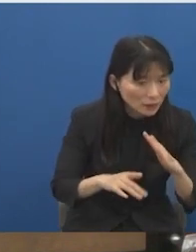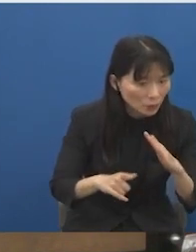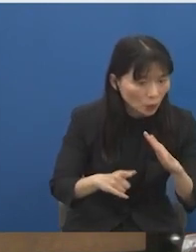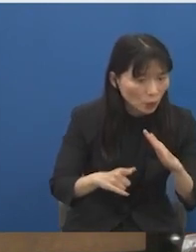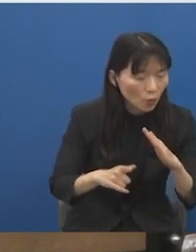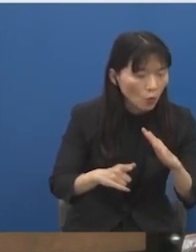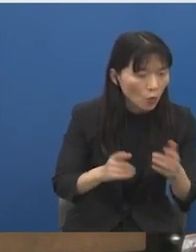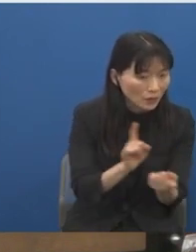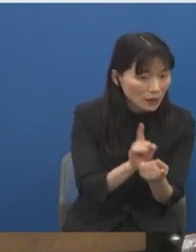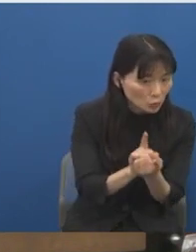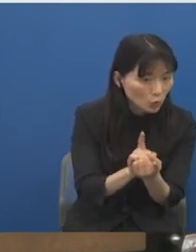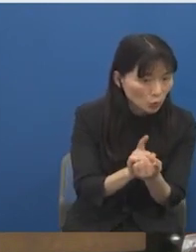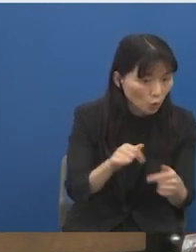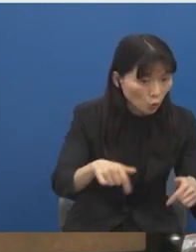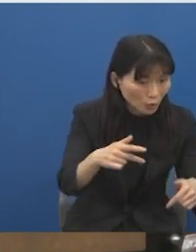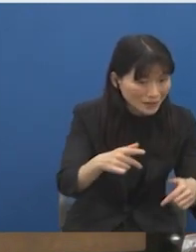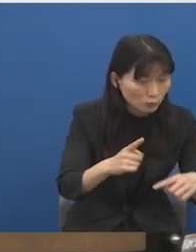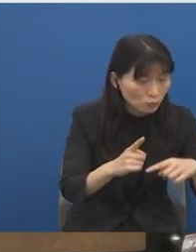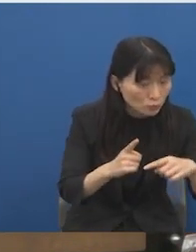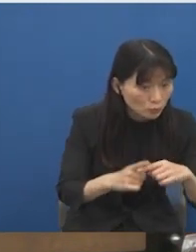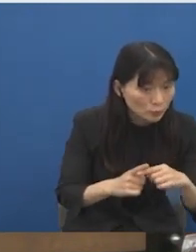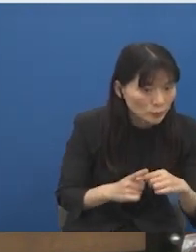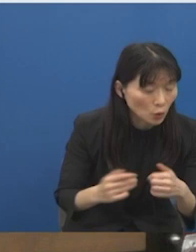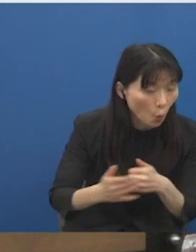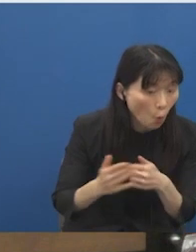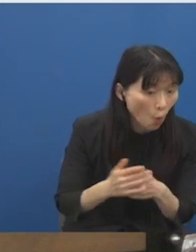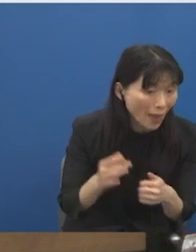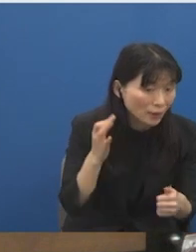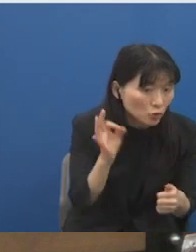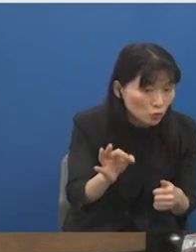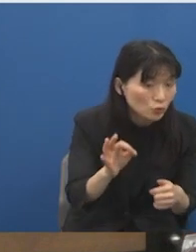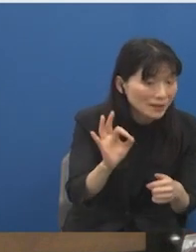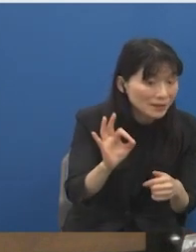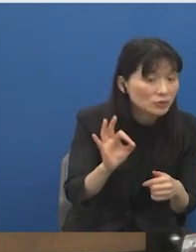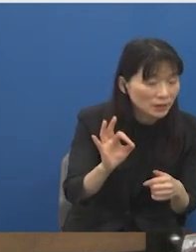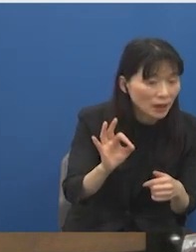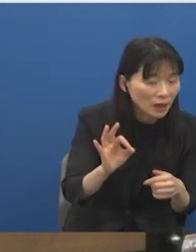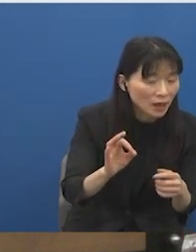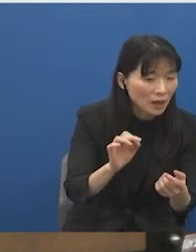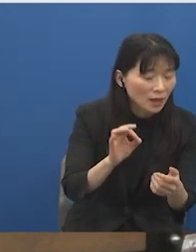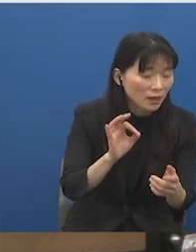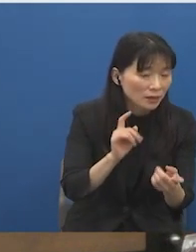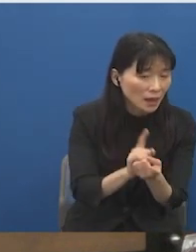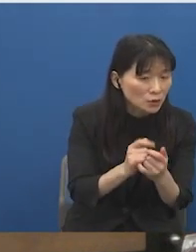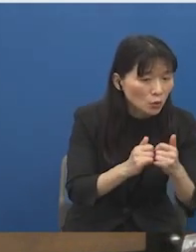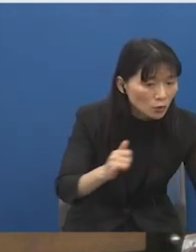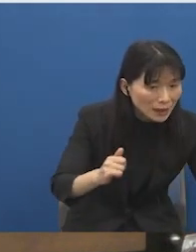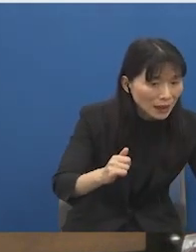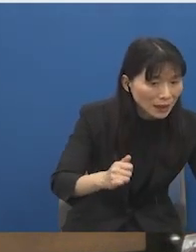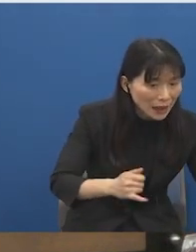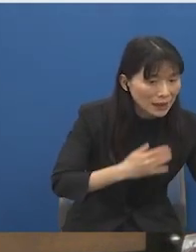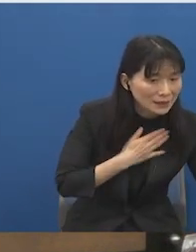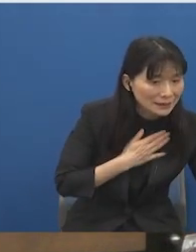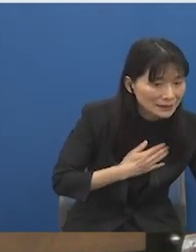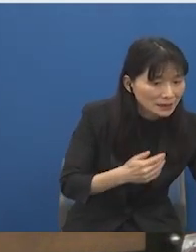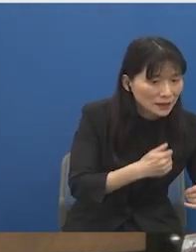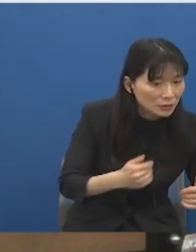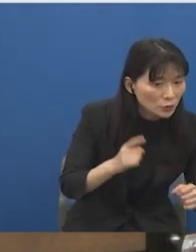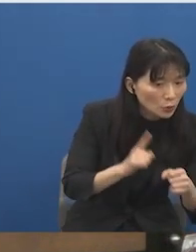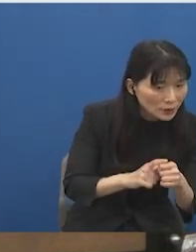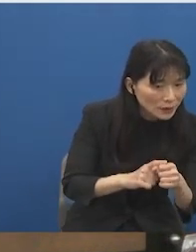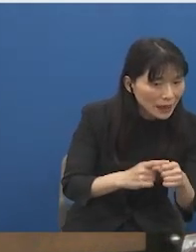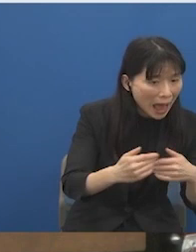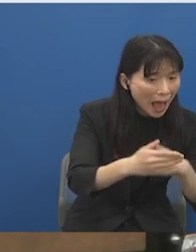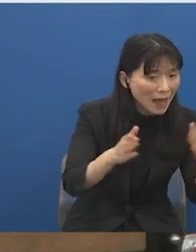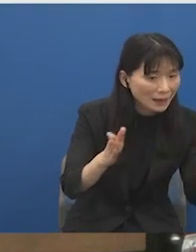を対象とする京都市暮らし応援給付金に関しては、給付対象者自身が認識できるよう対象範